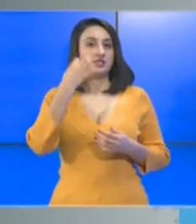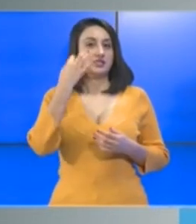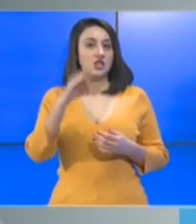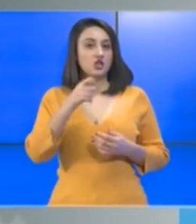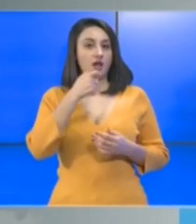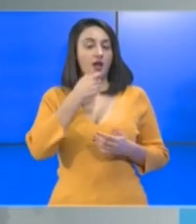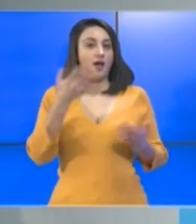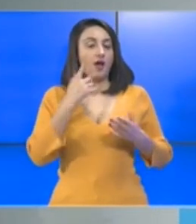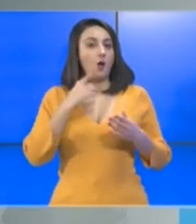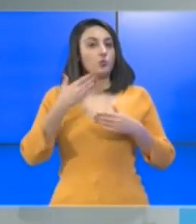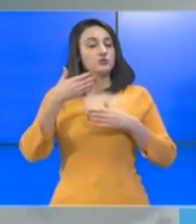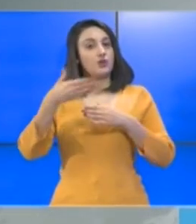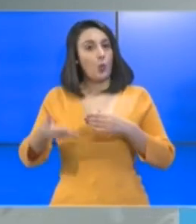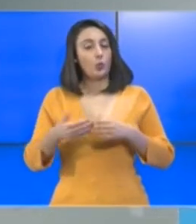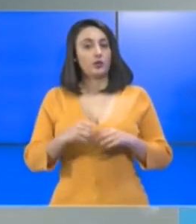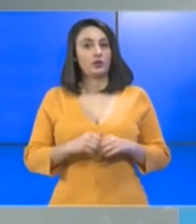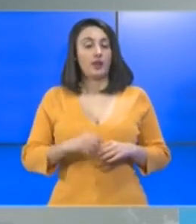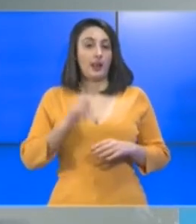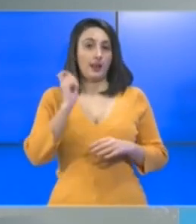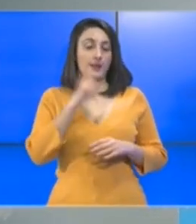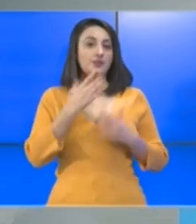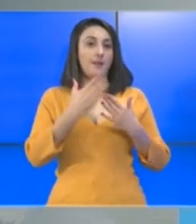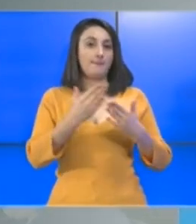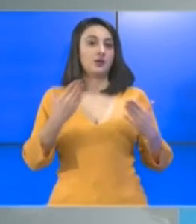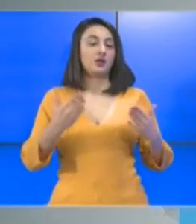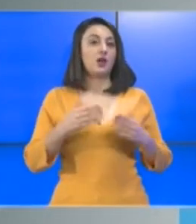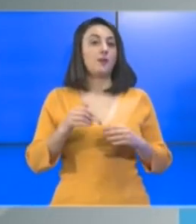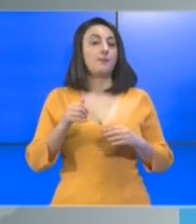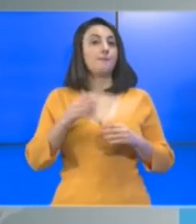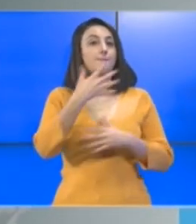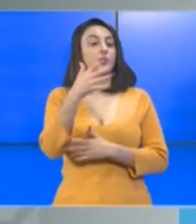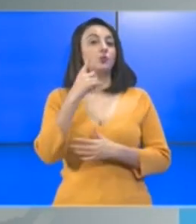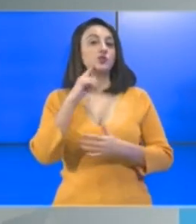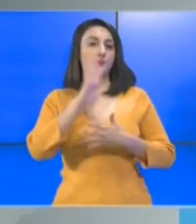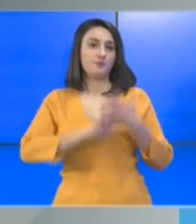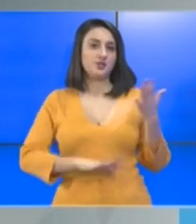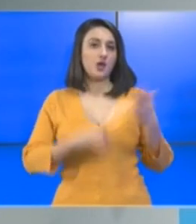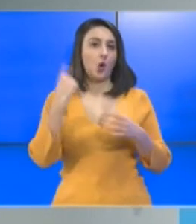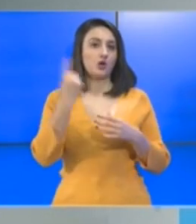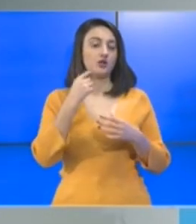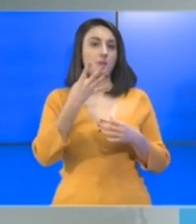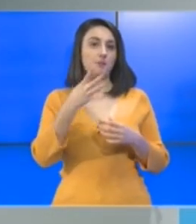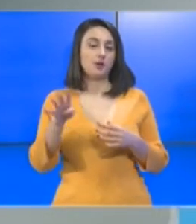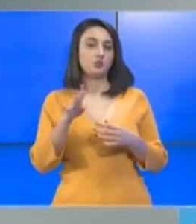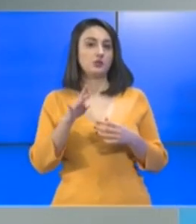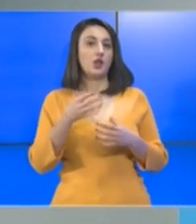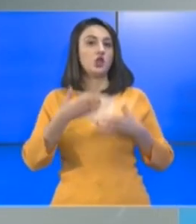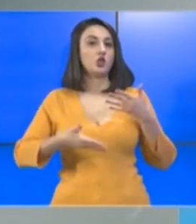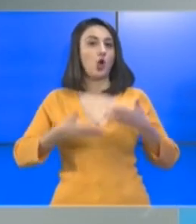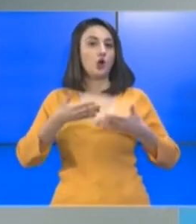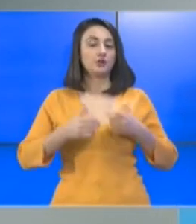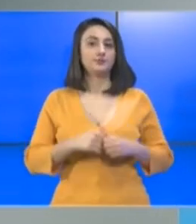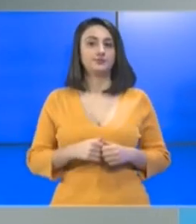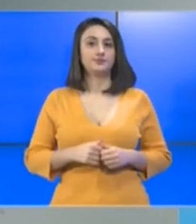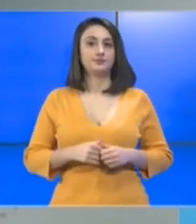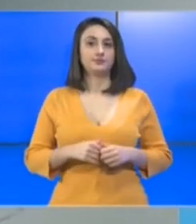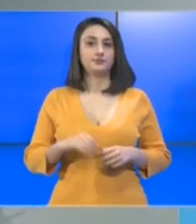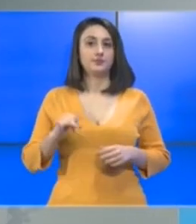de ani care au trecut, această lipsă a perderilor forestiere, această mizerie din oraș de 400 de tone